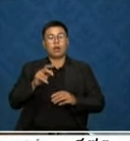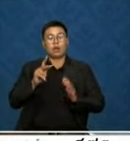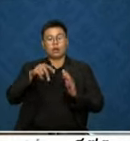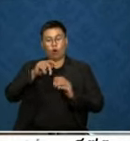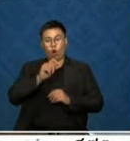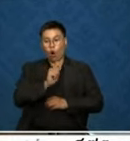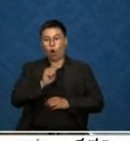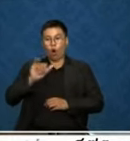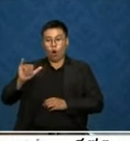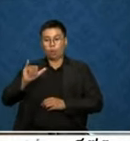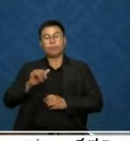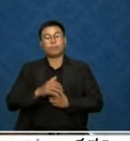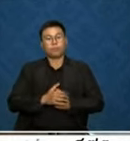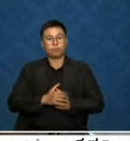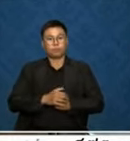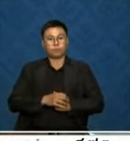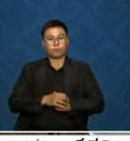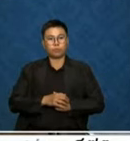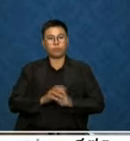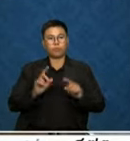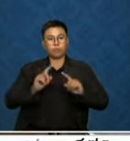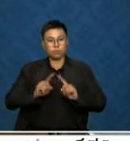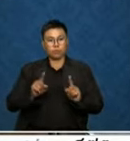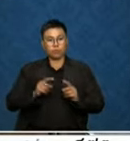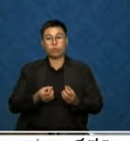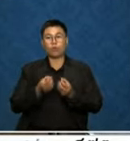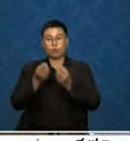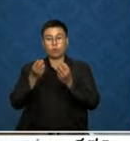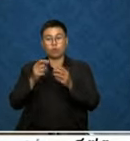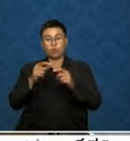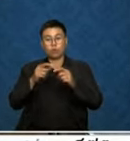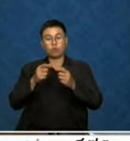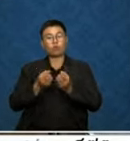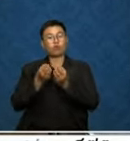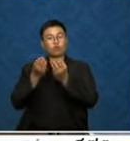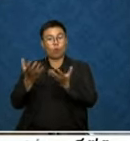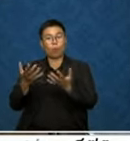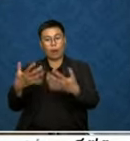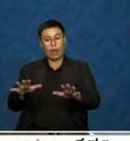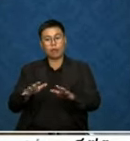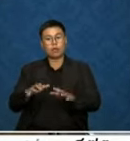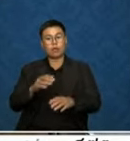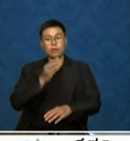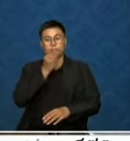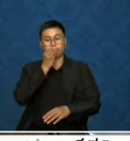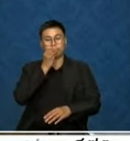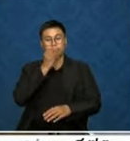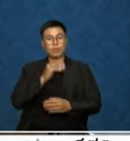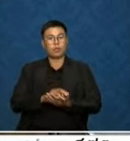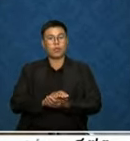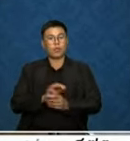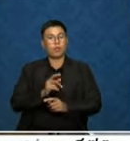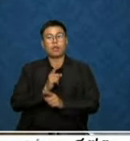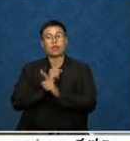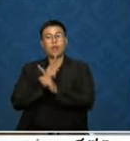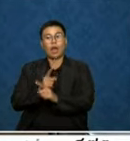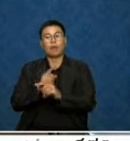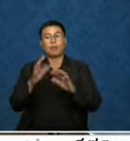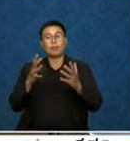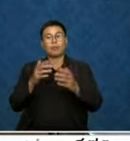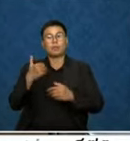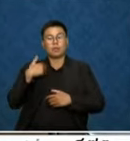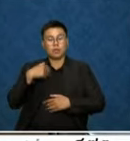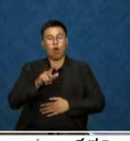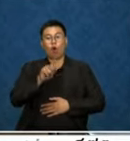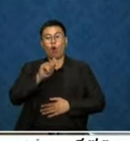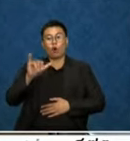ครับแต่ปรากฏว่าส่งเรื่องไปแล้วเงียบครับสคบก็ไม่ได้มีการตามเรื่องรู้สึกมีแค่อย.ที่